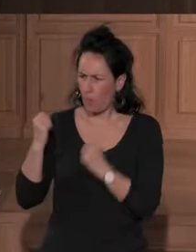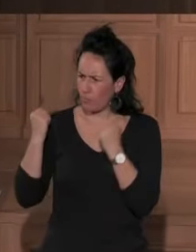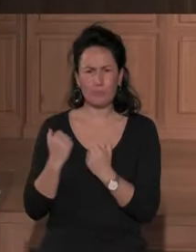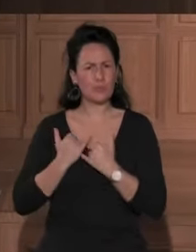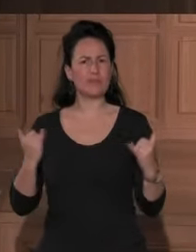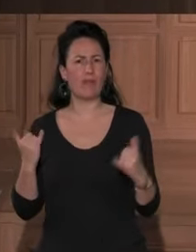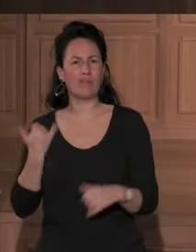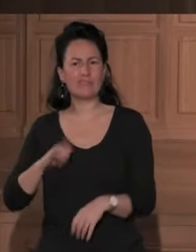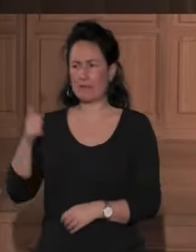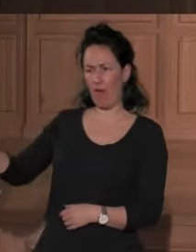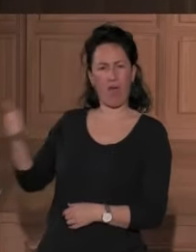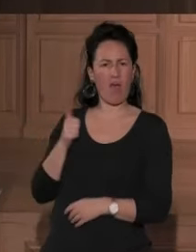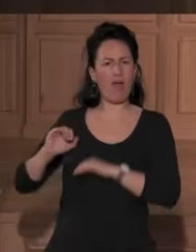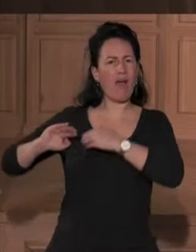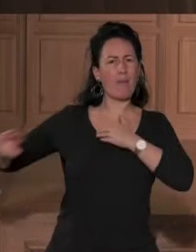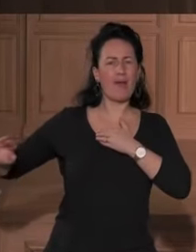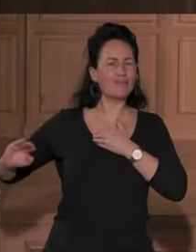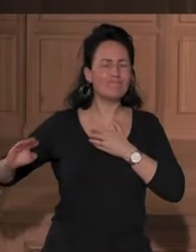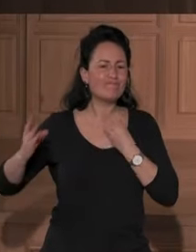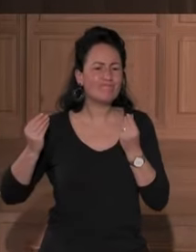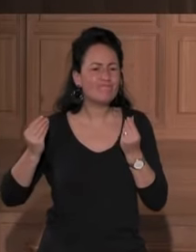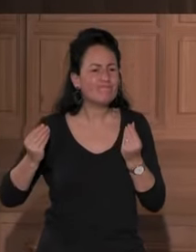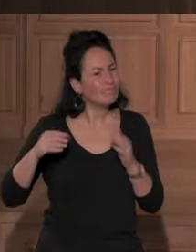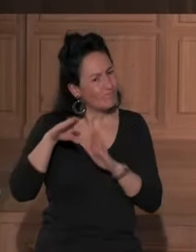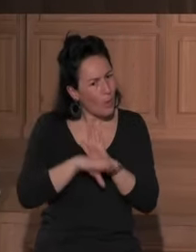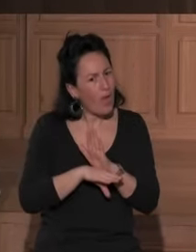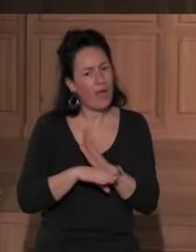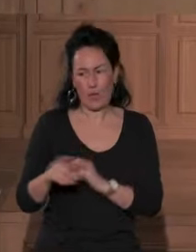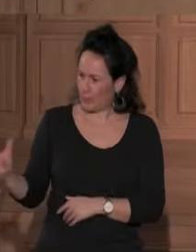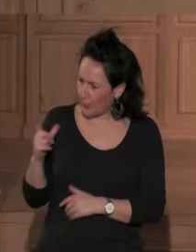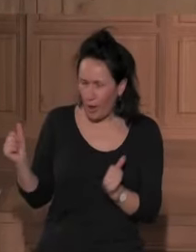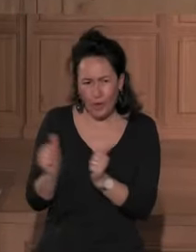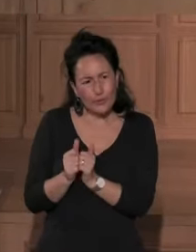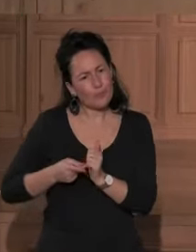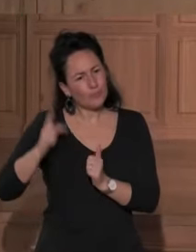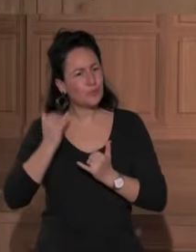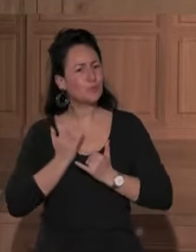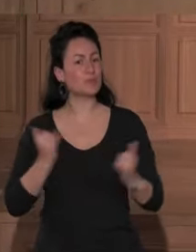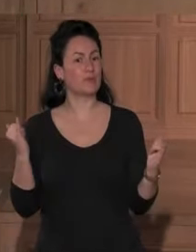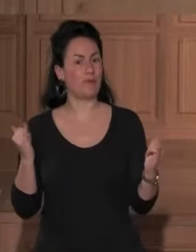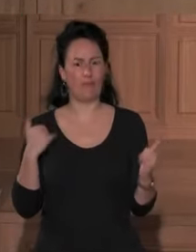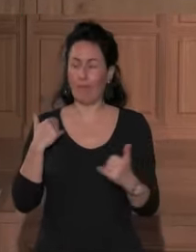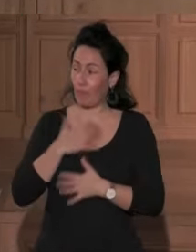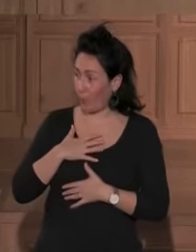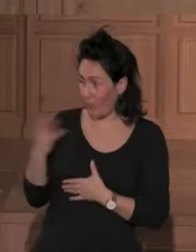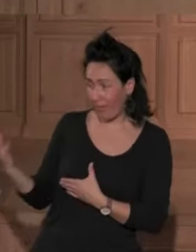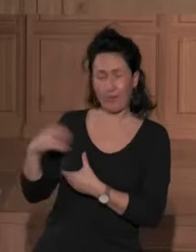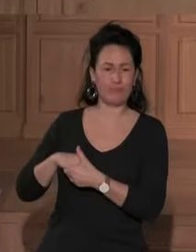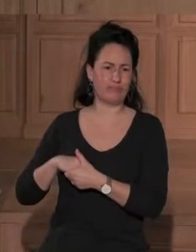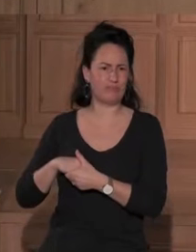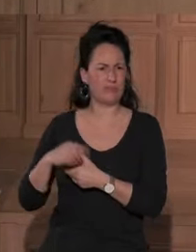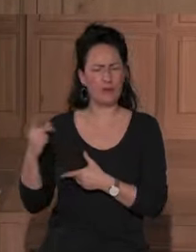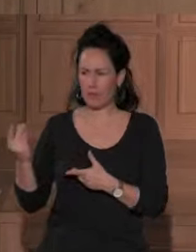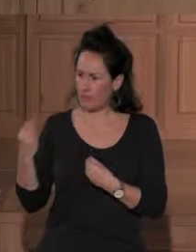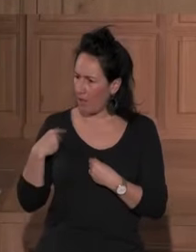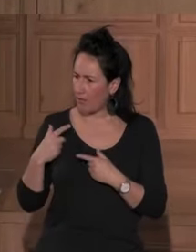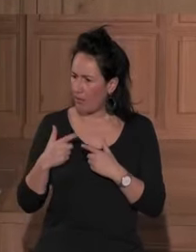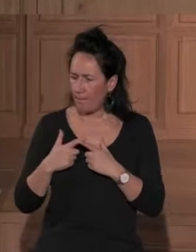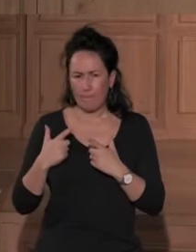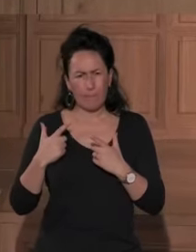chacun de son côté. Moi, je suis content que Daoud ait rejoint aussi le Silence des Justes, parce que c'est une force supplémentaire qui